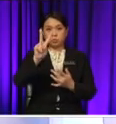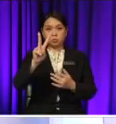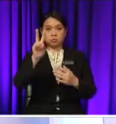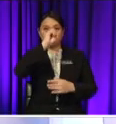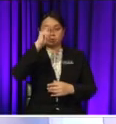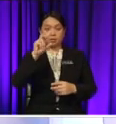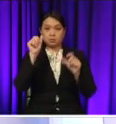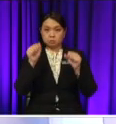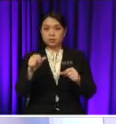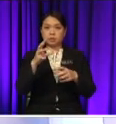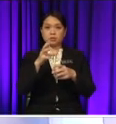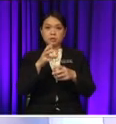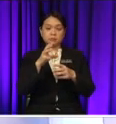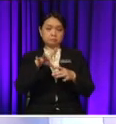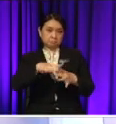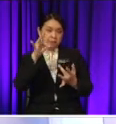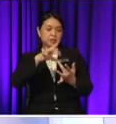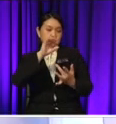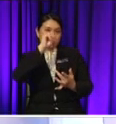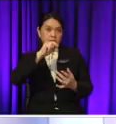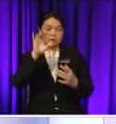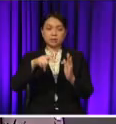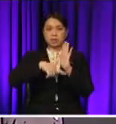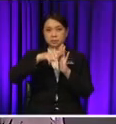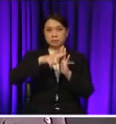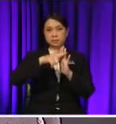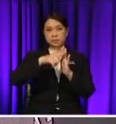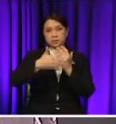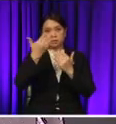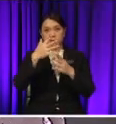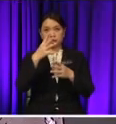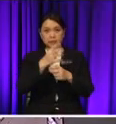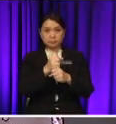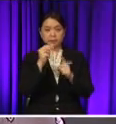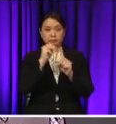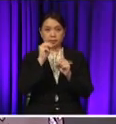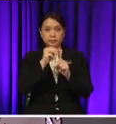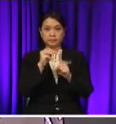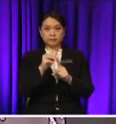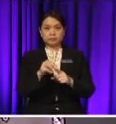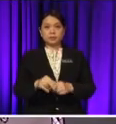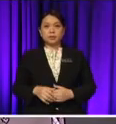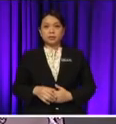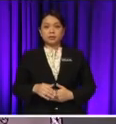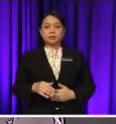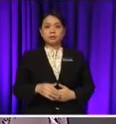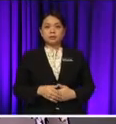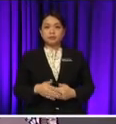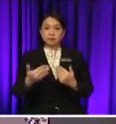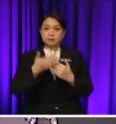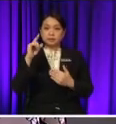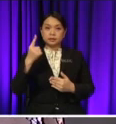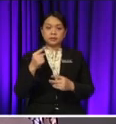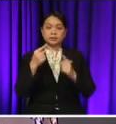lebih banyak berbanding dengan soal yang tidak dipilih Senang saja Nisa jawab apa yang kita paling